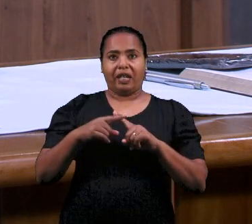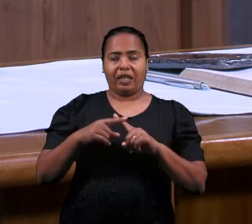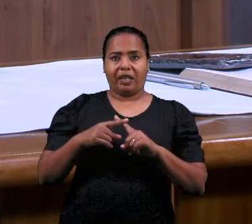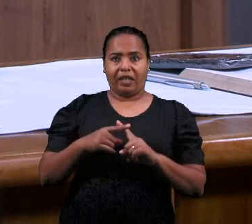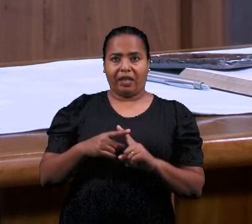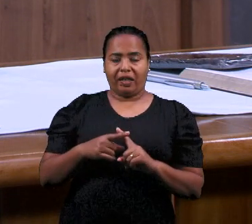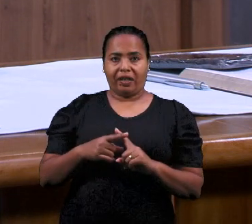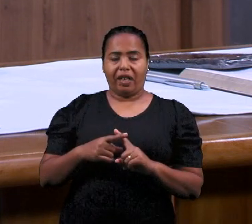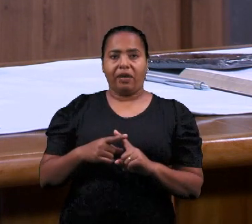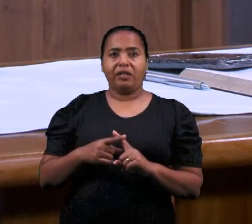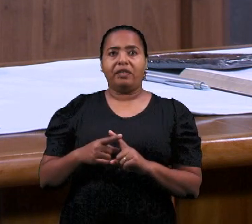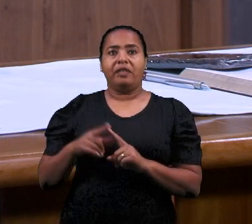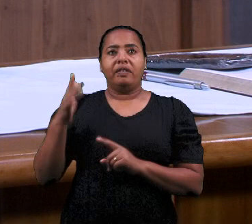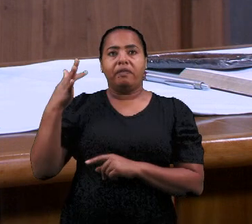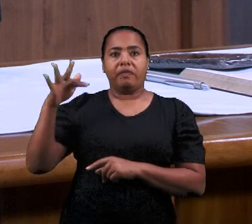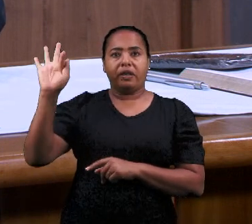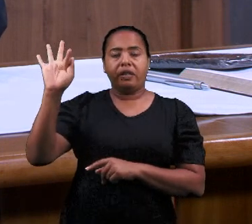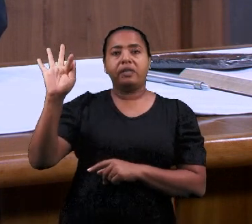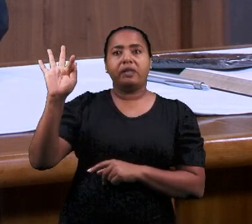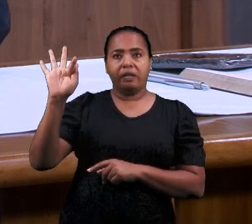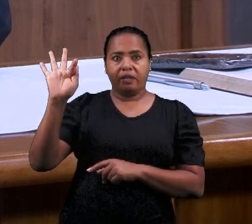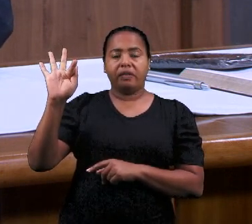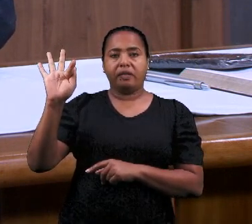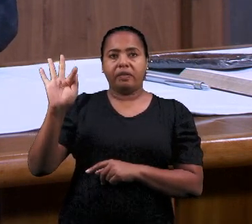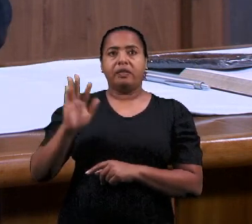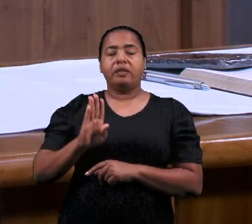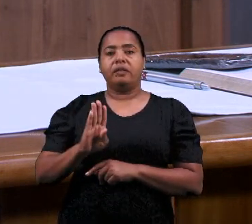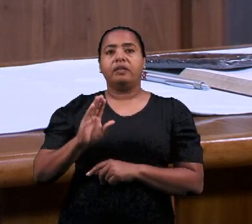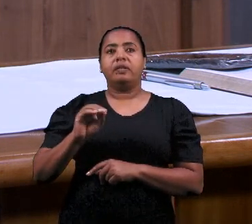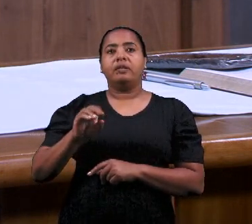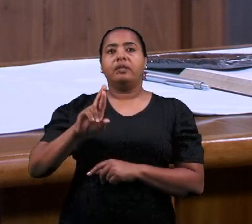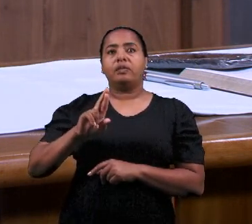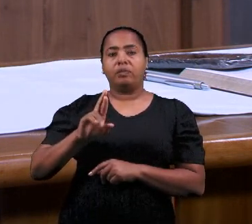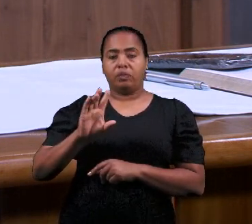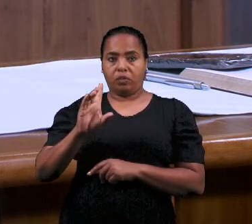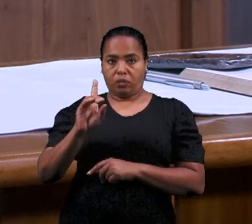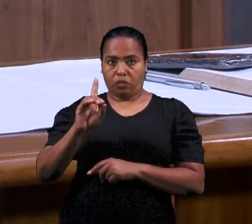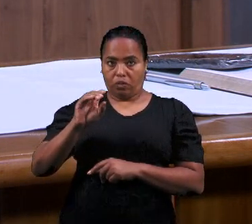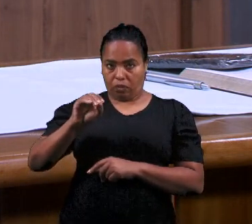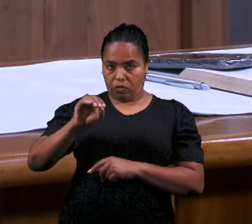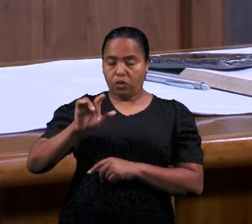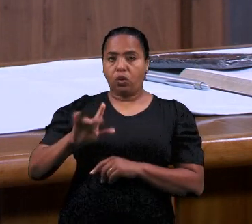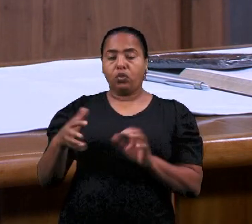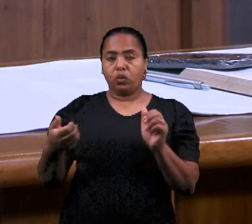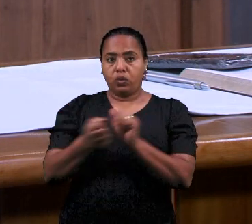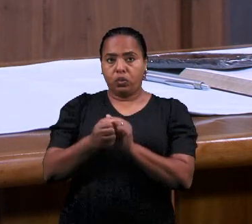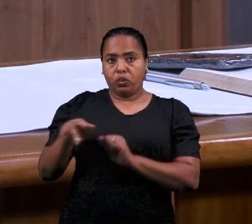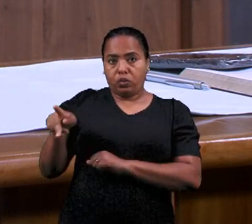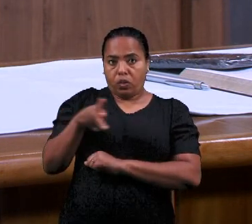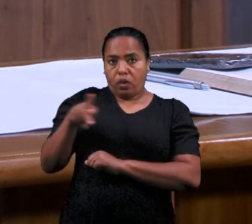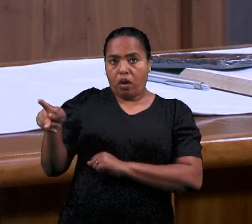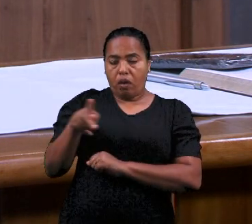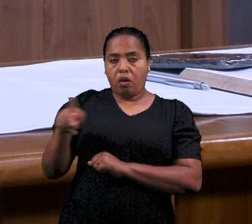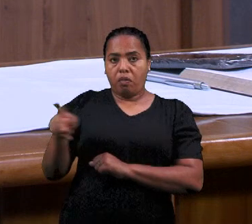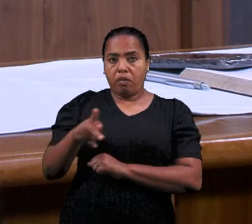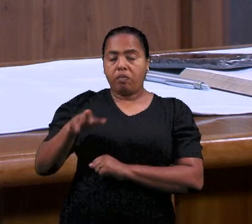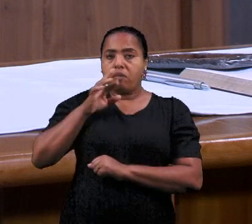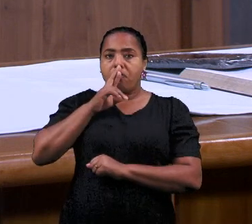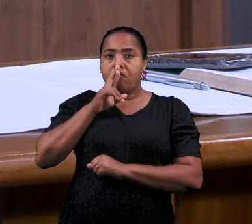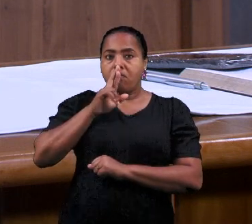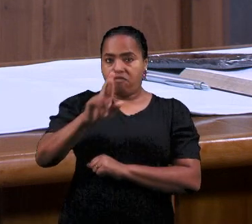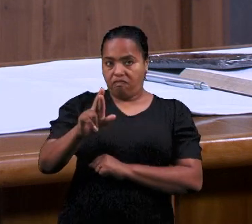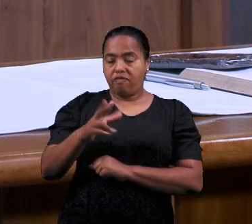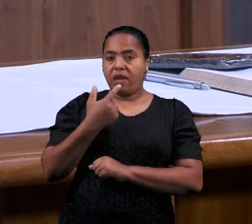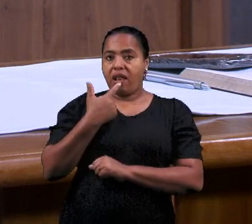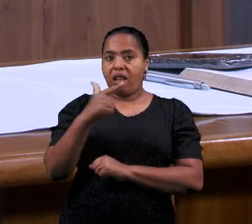intermédiaires et adolescents de nos églises en Paris et Bordeaux, 2 églises en France. Et les